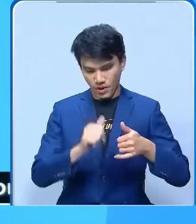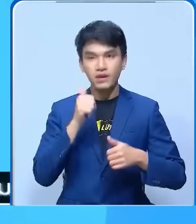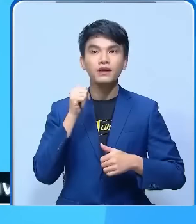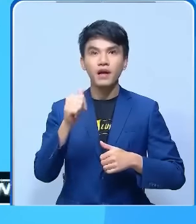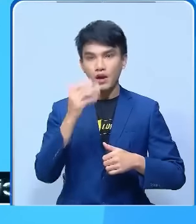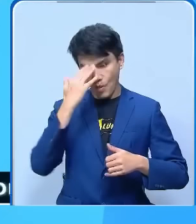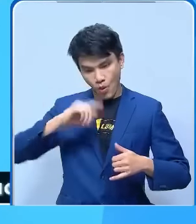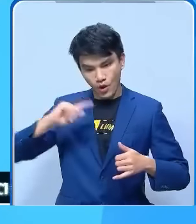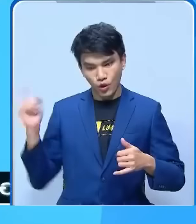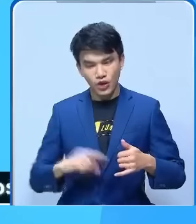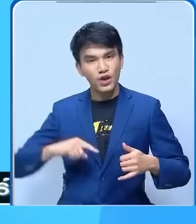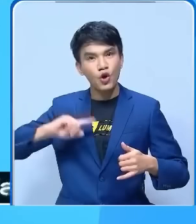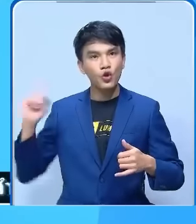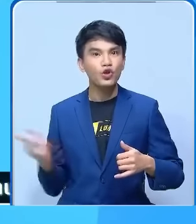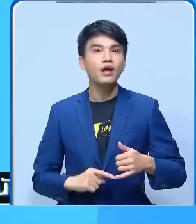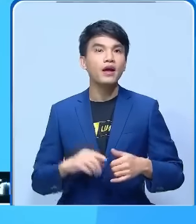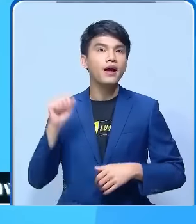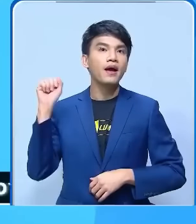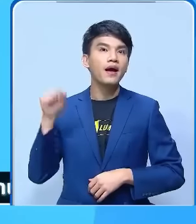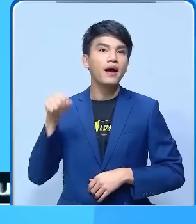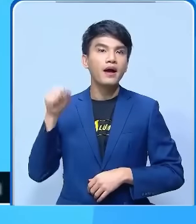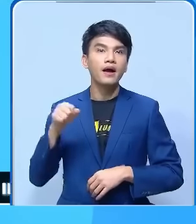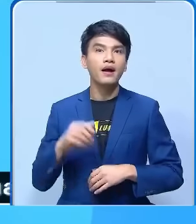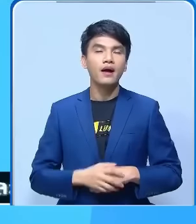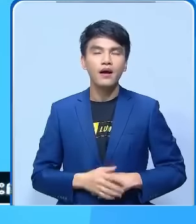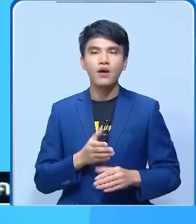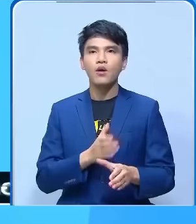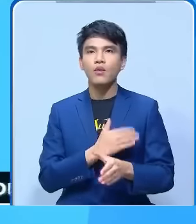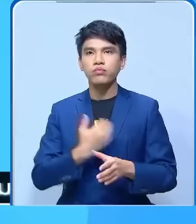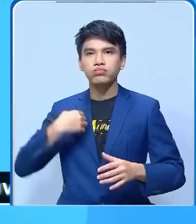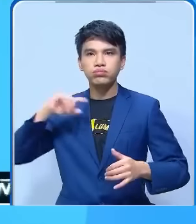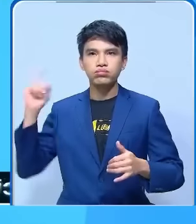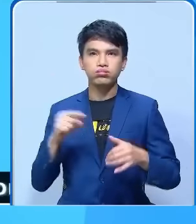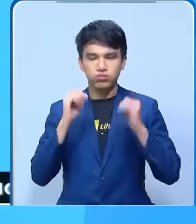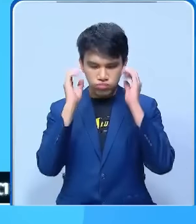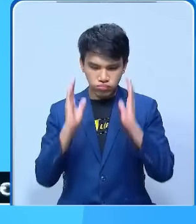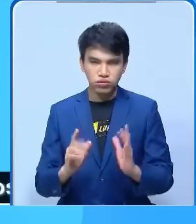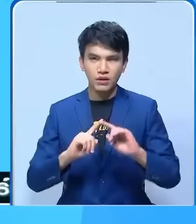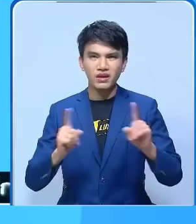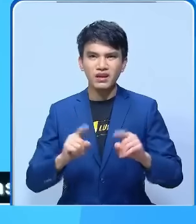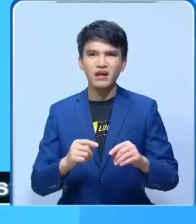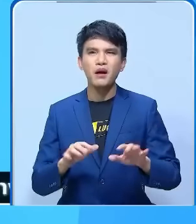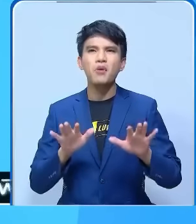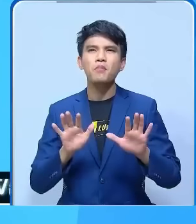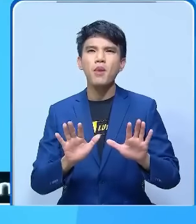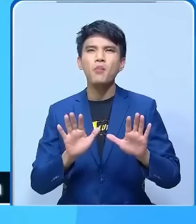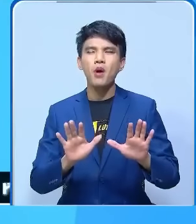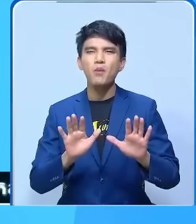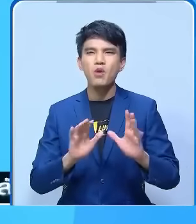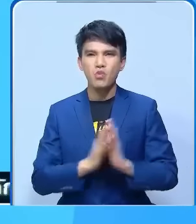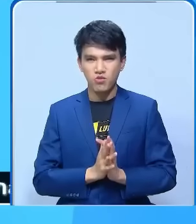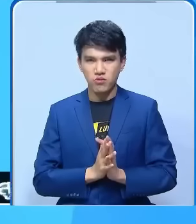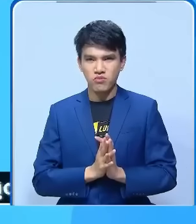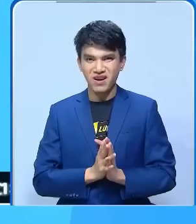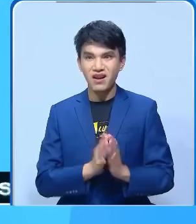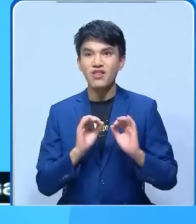ก็ถูกตีกันมาทั้งนั้นถูกไหม เอาคุณ ตีเองเคยโดนตีไหม เคยโดนค่ะโดนไม้เรียวของครูแต่ว่าไม่ถึงขั้นแรงแบบบางเหตุ ไอ้แบบสั่